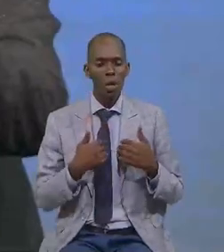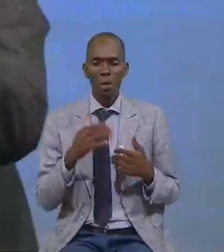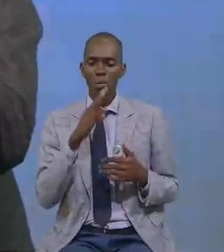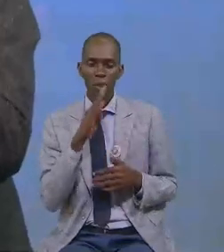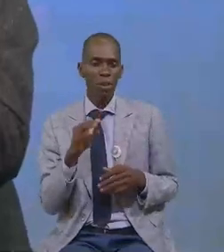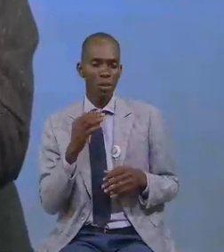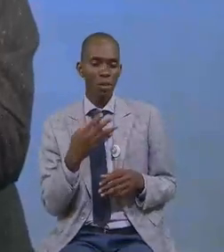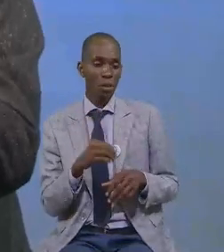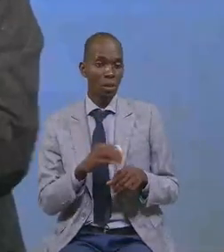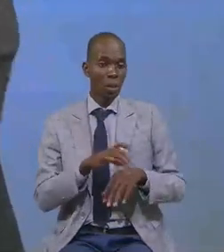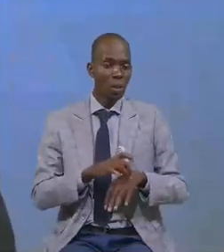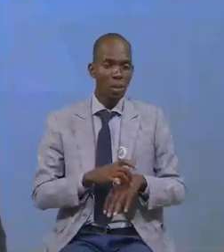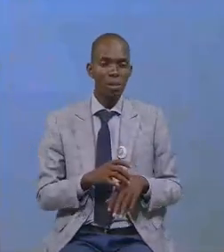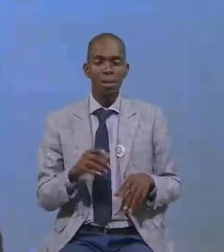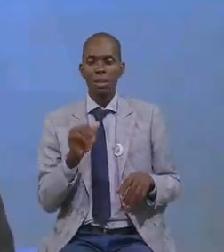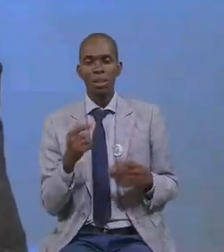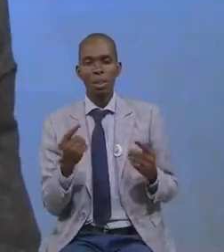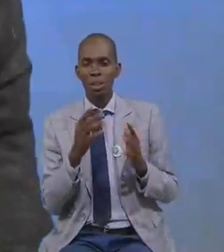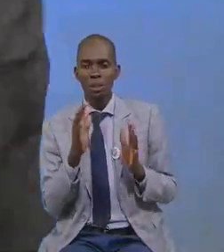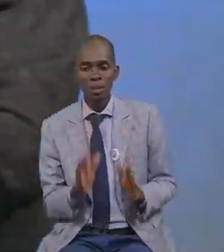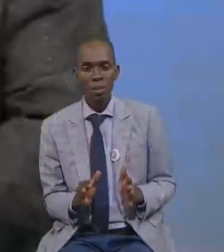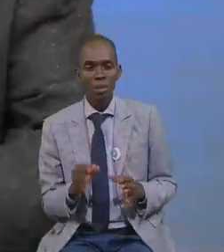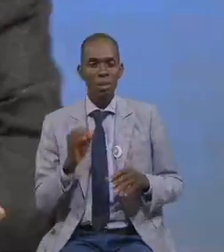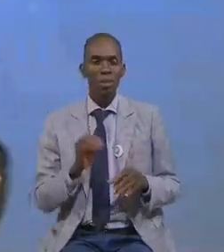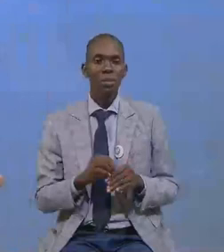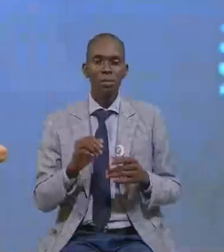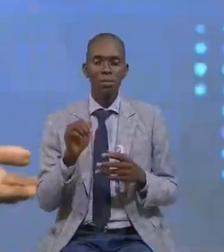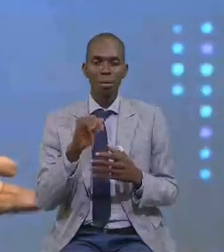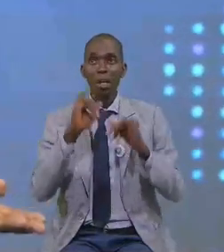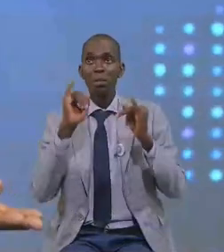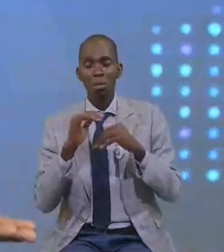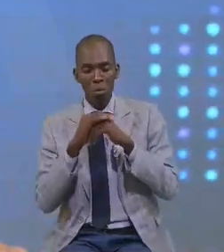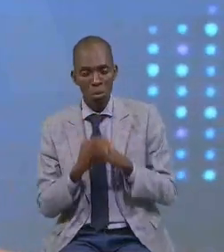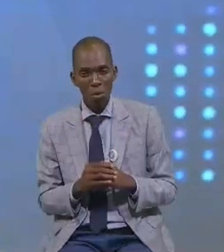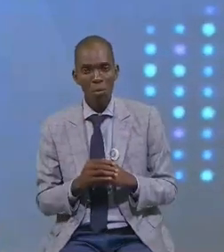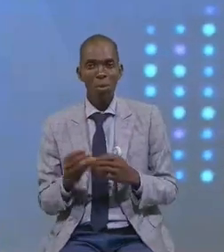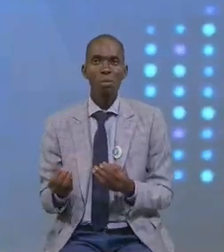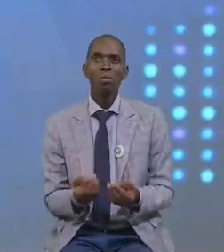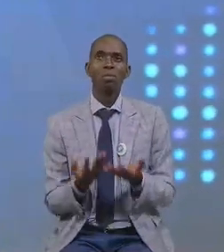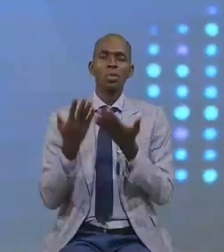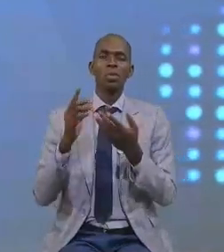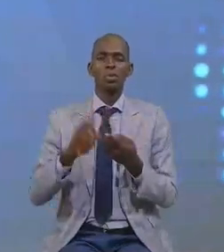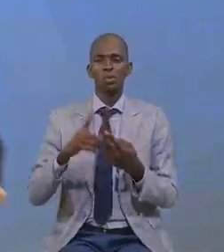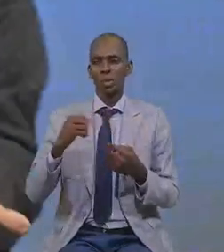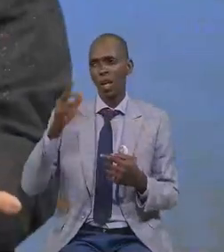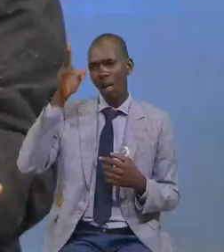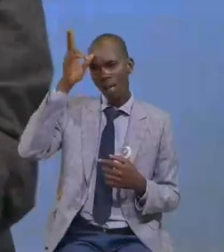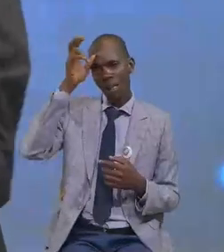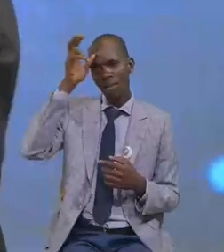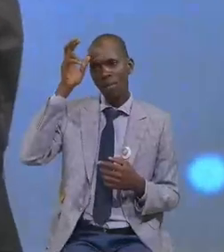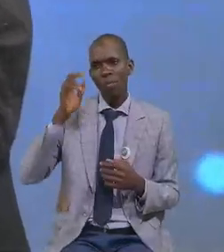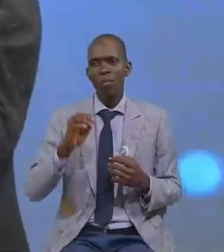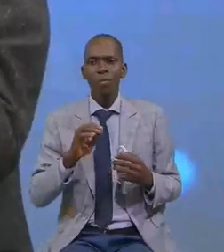un païen, un idolâtre. Tu sacrifies au diable, au démon.